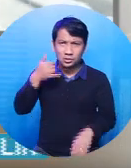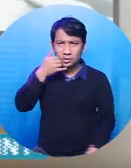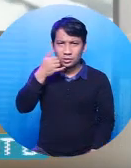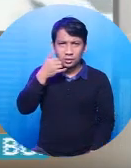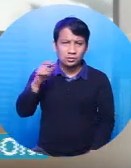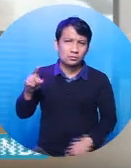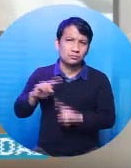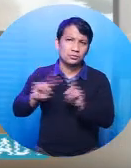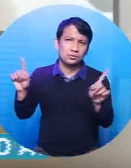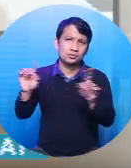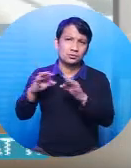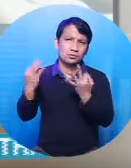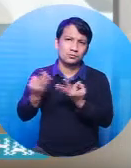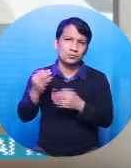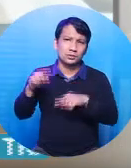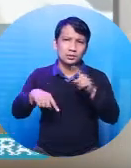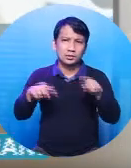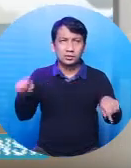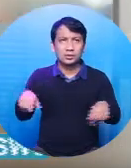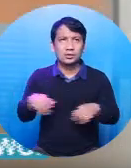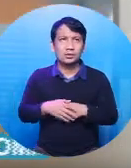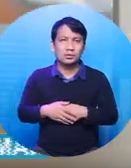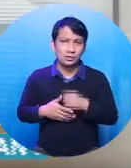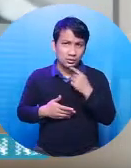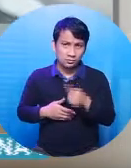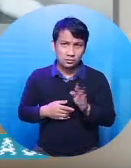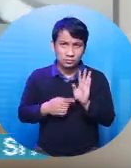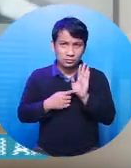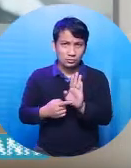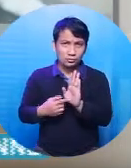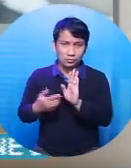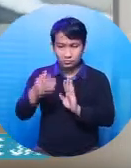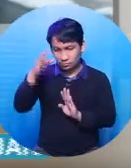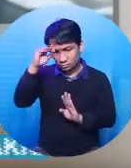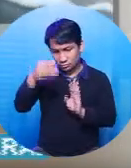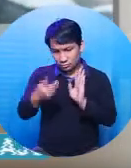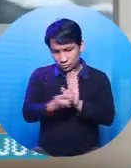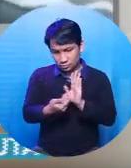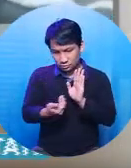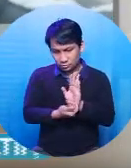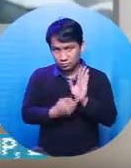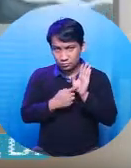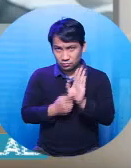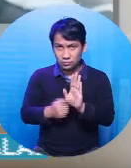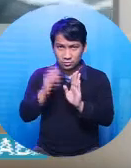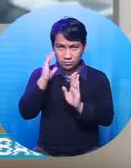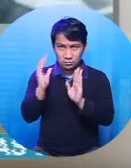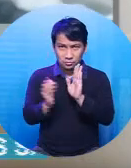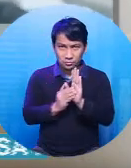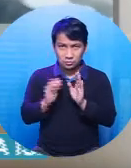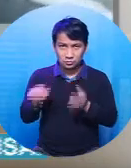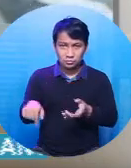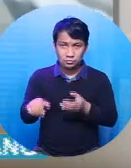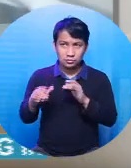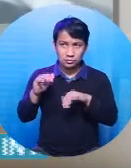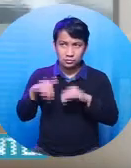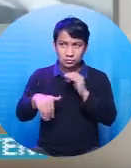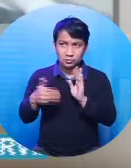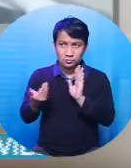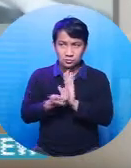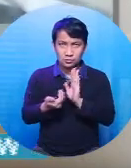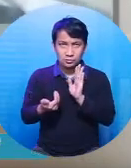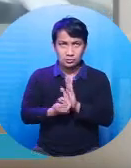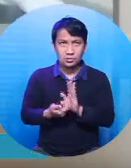ibang pamilya. Parang ganun po. Meron bang pinapakitang ebidensya si Papa mo sa inyo? Sinasabi sa inyo na mga ebidensya